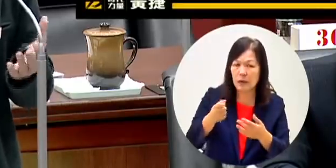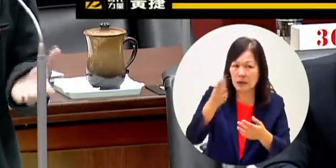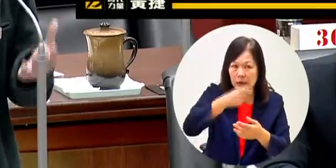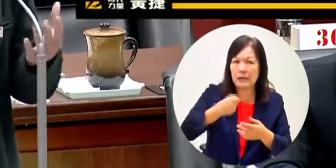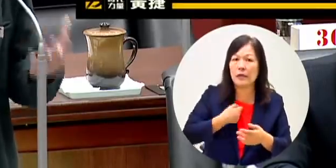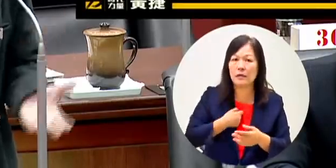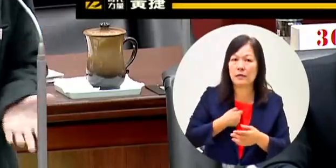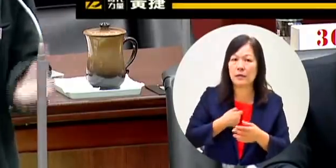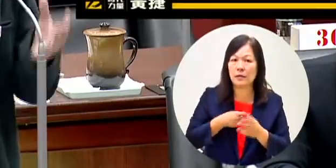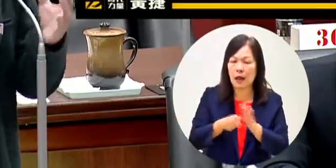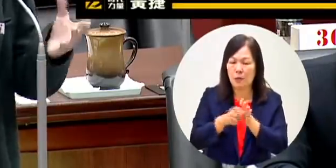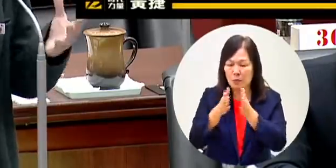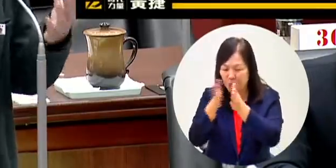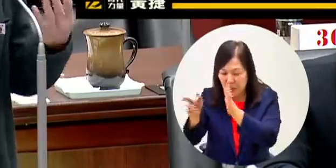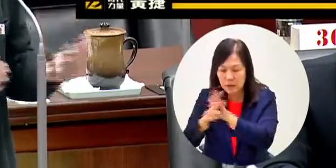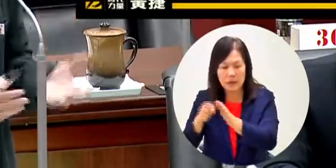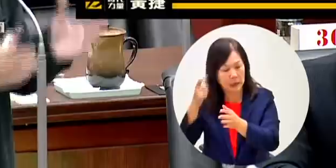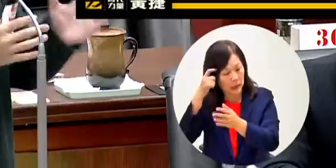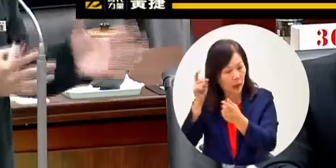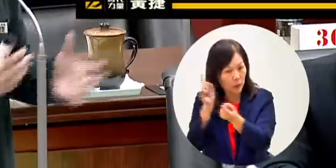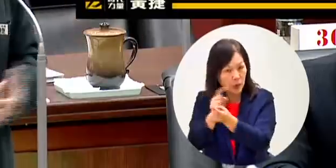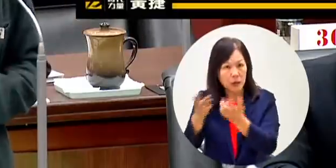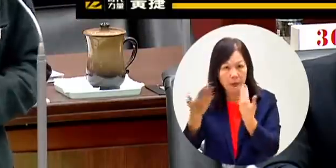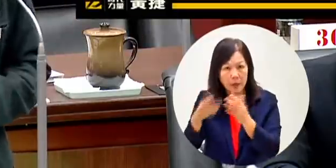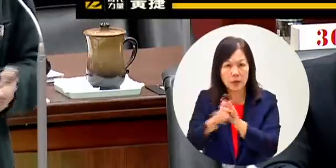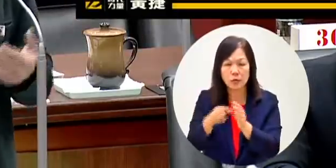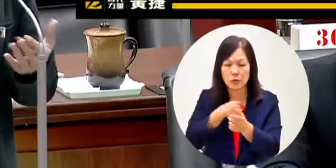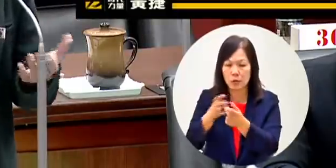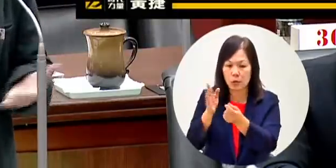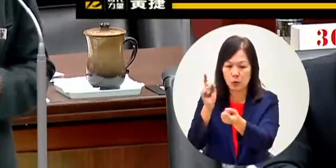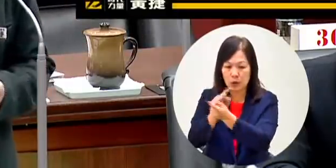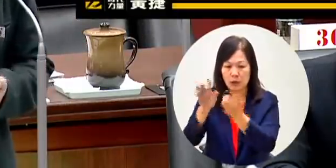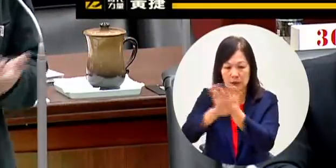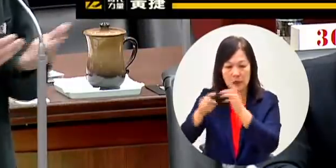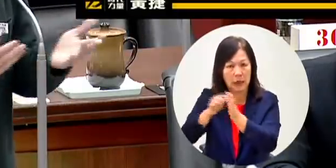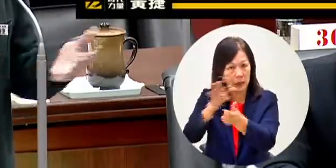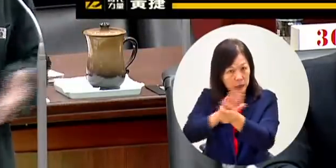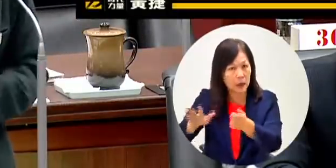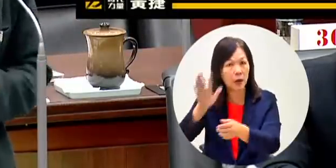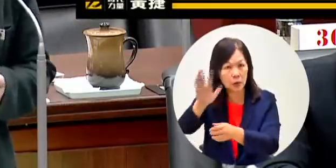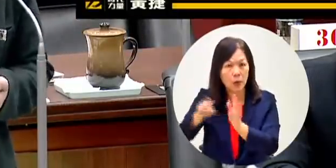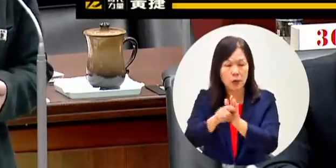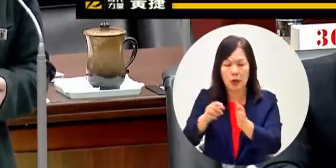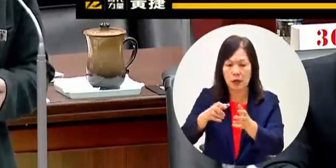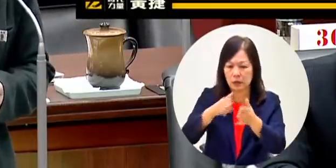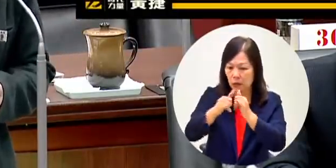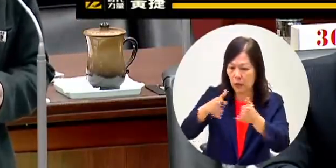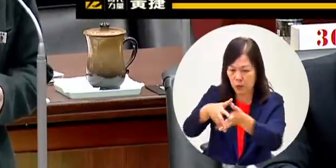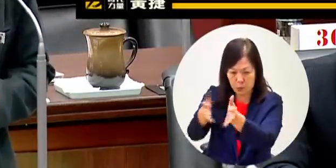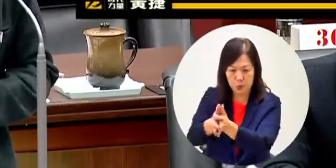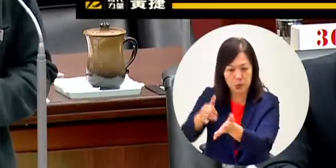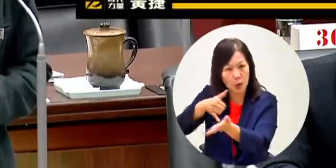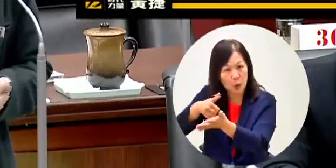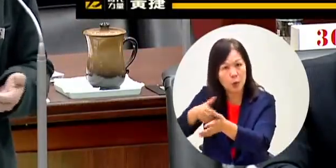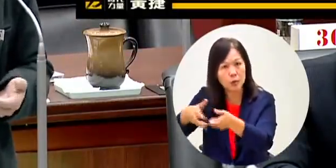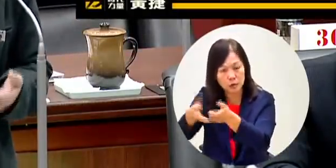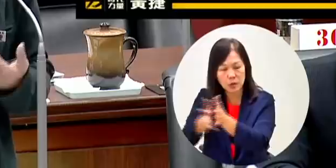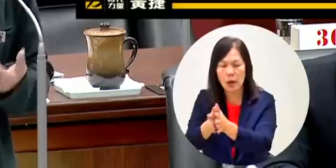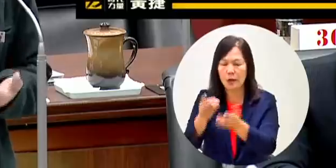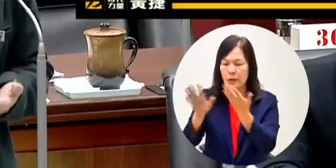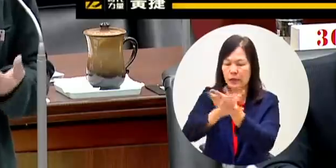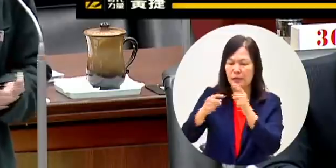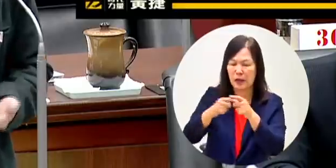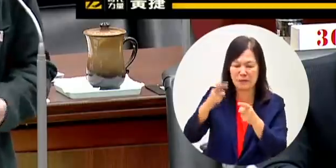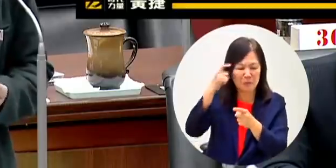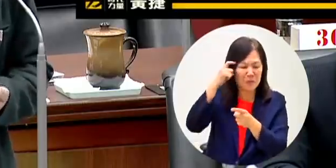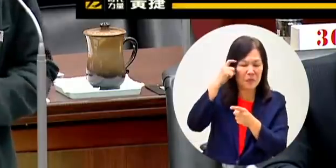成一些人的伤害，这些社会上有一群弱势是因为社会上的这些偏见，然后对他们进行霸凌，然后他们